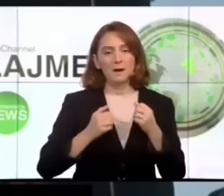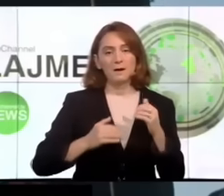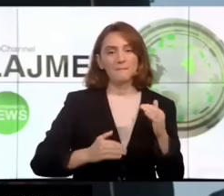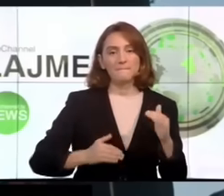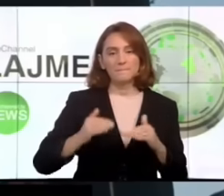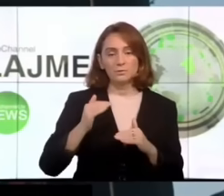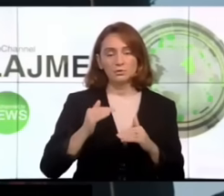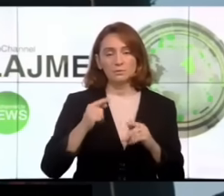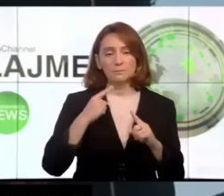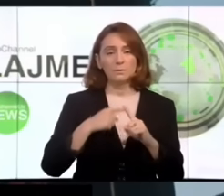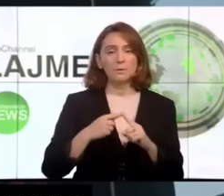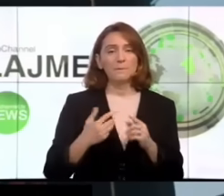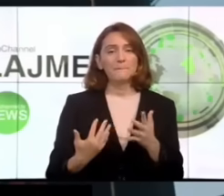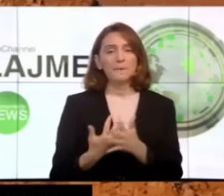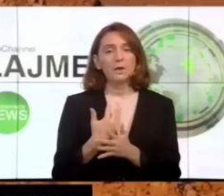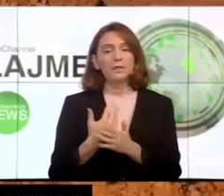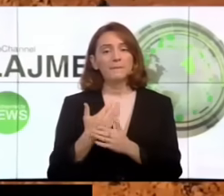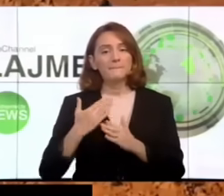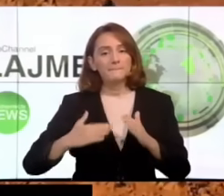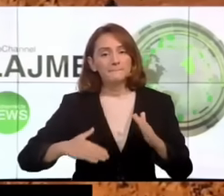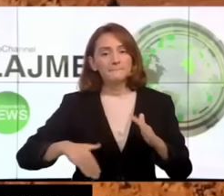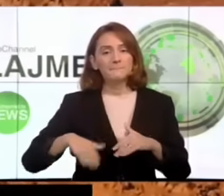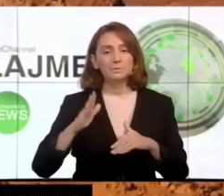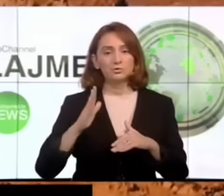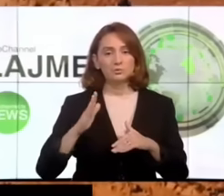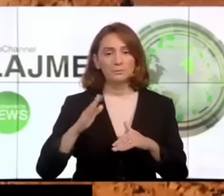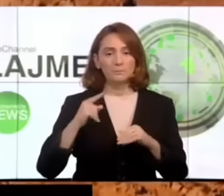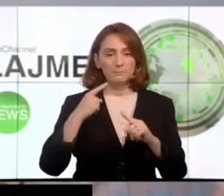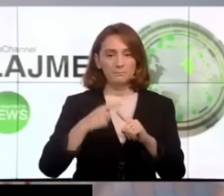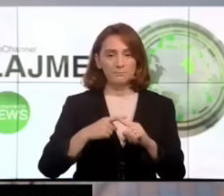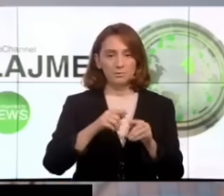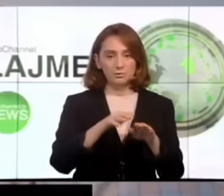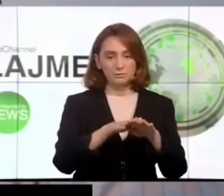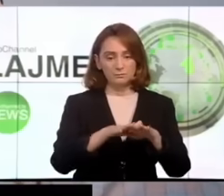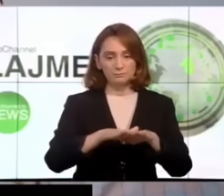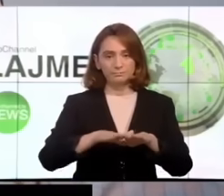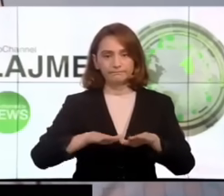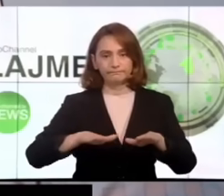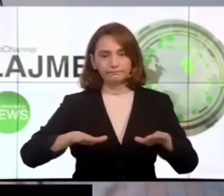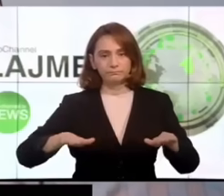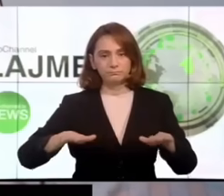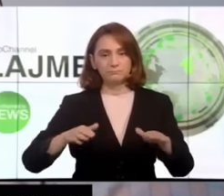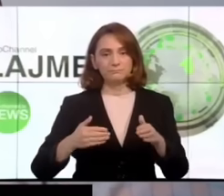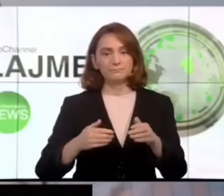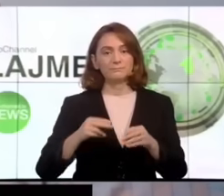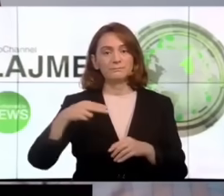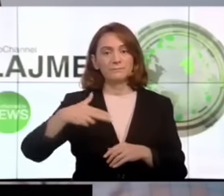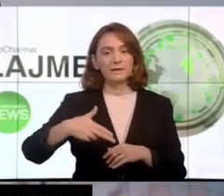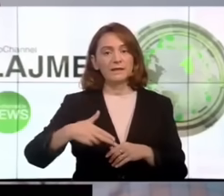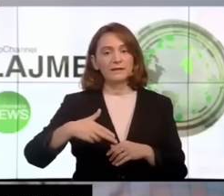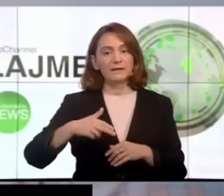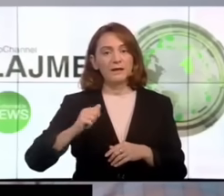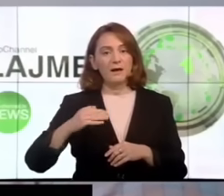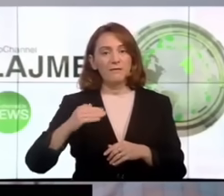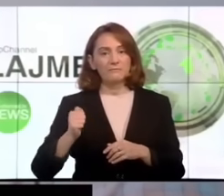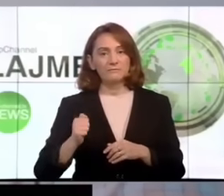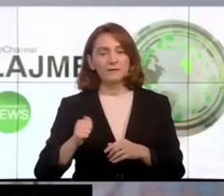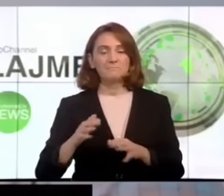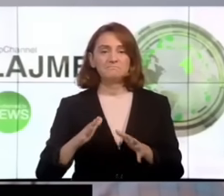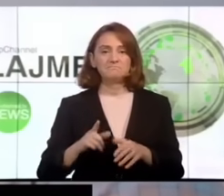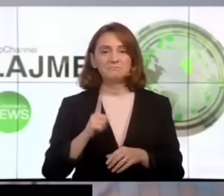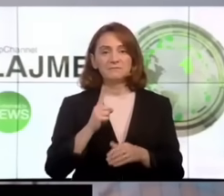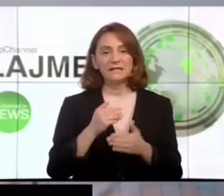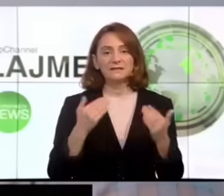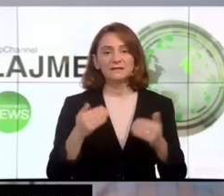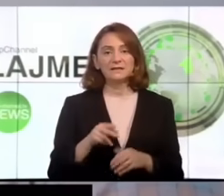jo vetëm që rritëm prodhimin, por gjithashtu zgjatëm jetën e fushës naftëmbajtëse. Prodhimi i naftës arriti kulmin e tij me 20.000 fuqi në ditë,